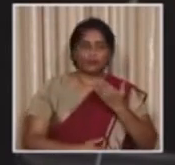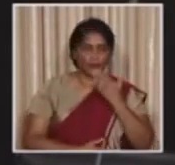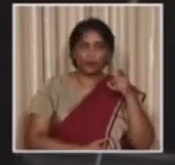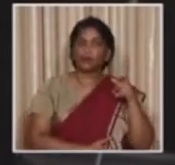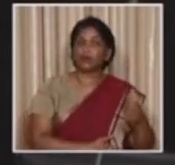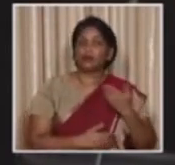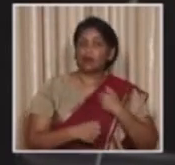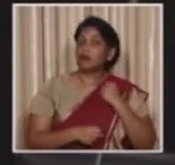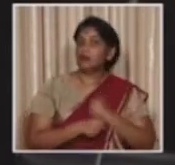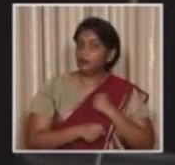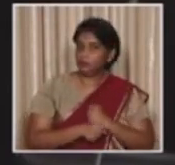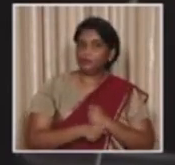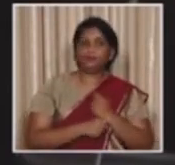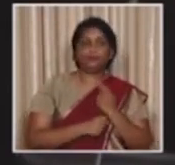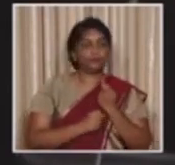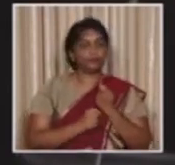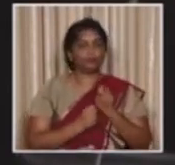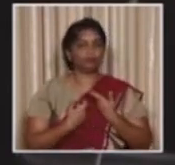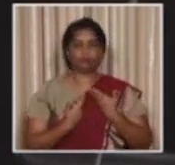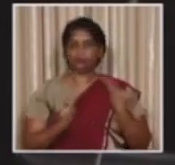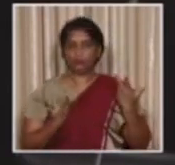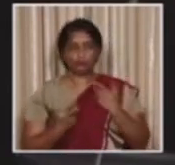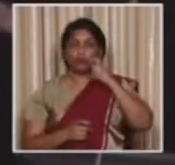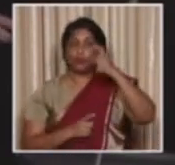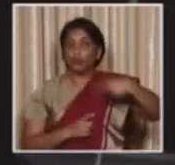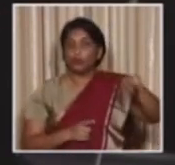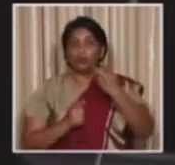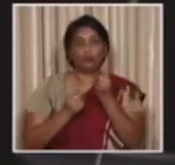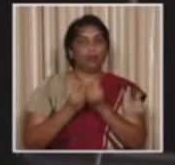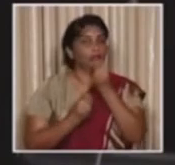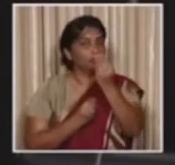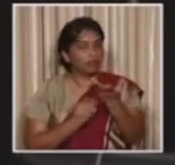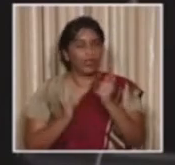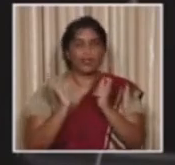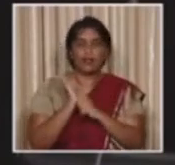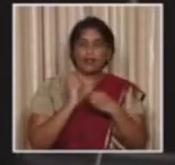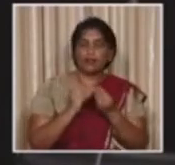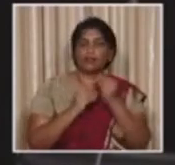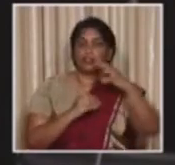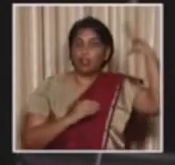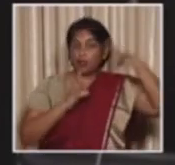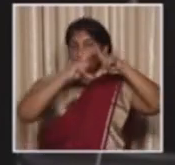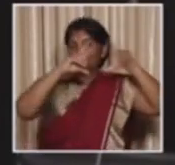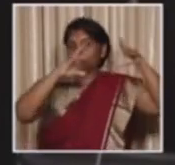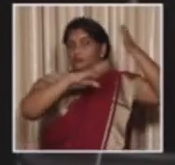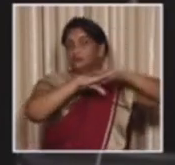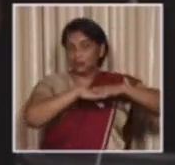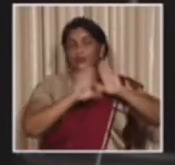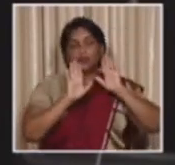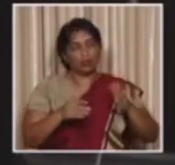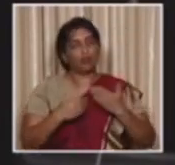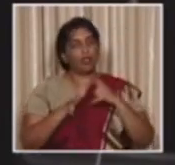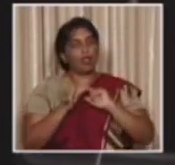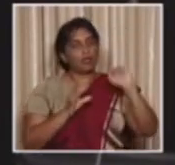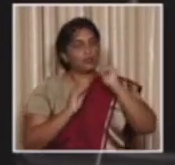වගේම අපිට ආණ්ඩුවට මූල්‍ය තත්වයක් නැහැ ජනතාවට මුදල් දෙන්න හෝ ණය ක්‍රමයක් ලබා දෙන්න සූර්ය පැනල ලබා ගන්න. නමුත් අපි